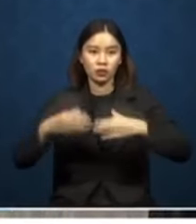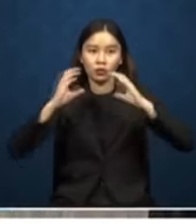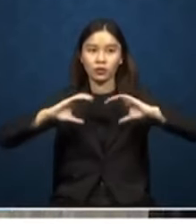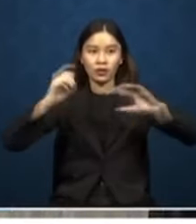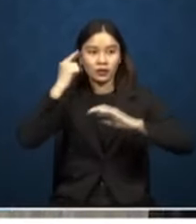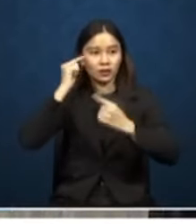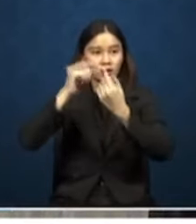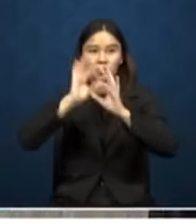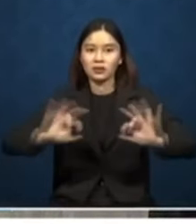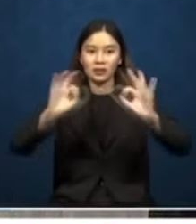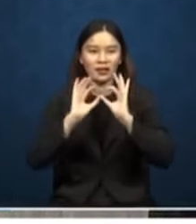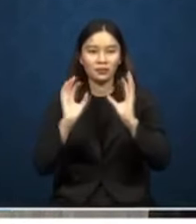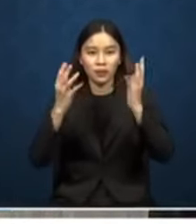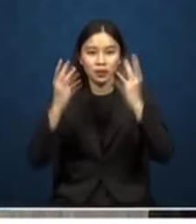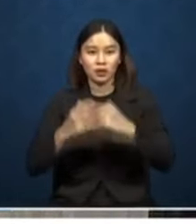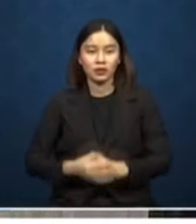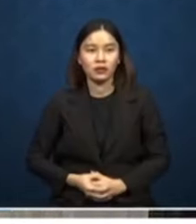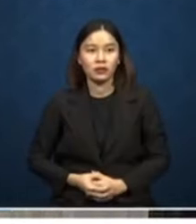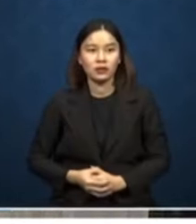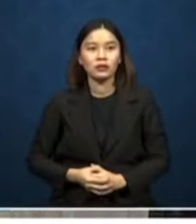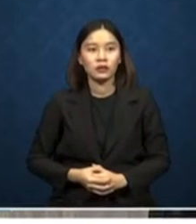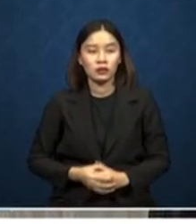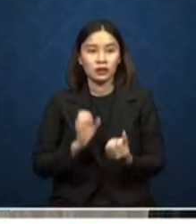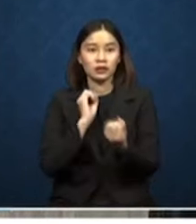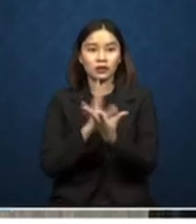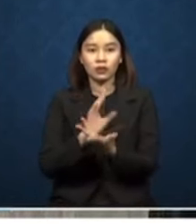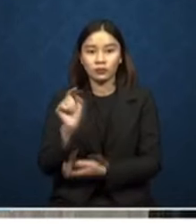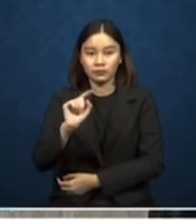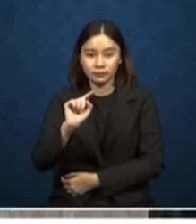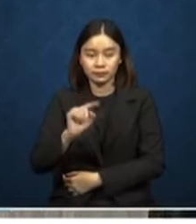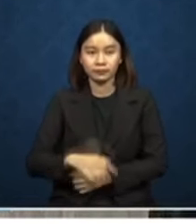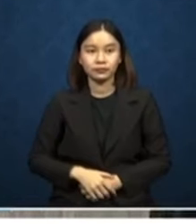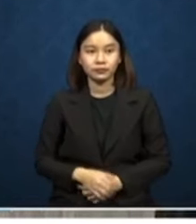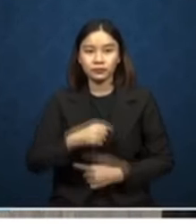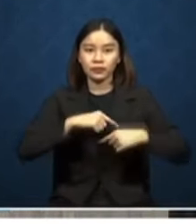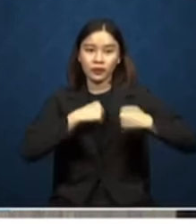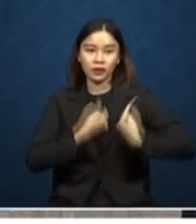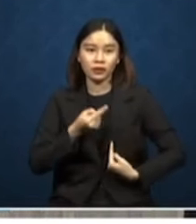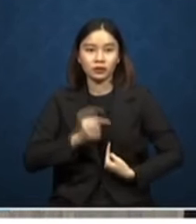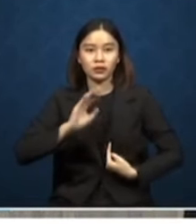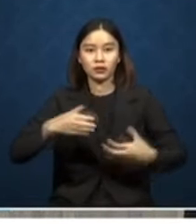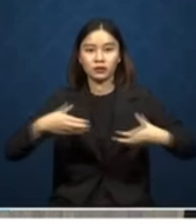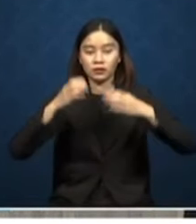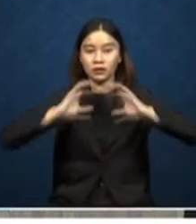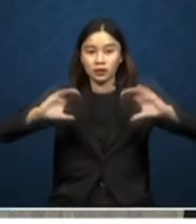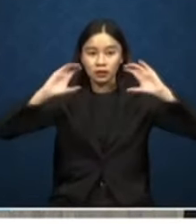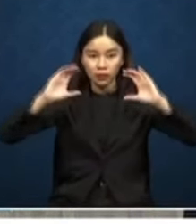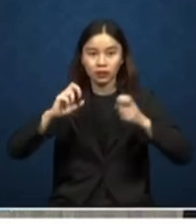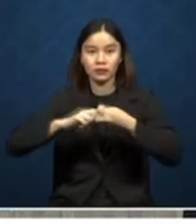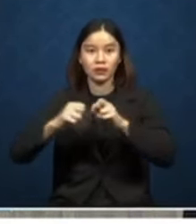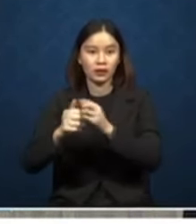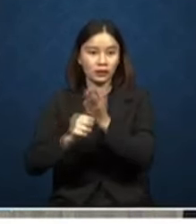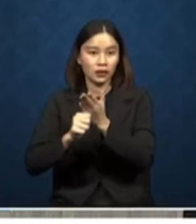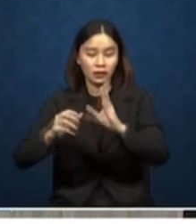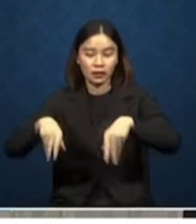ม่ให้ความสำคัญในเรื่องเหล่านี้มันเลยทำให้เห็นถึงว่าความจริงใจของรัฐบาลที่จะแก้ปัญหา